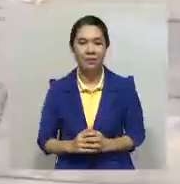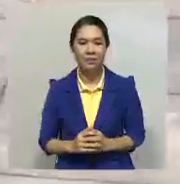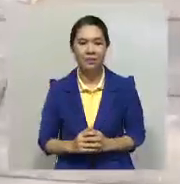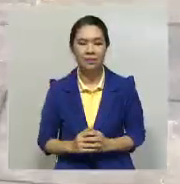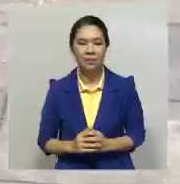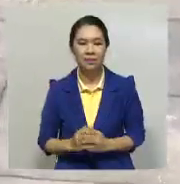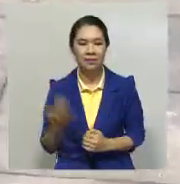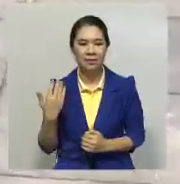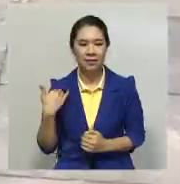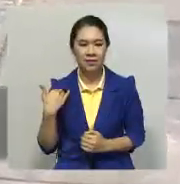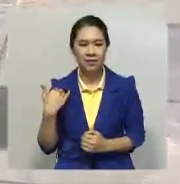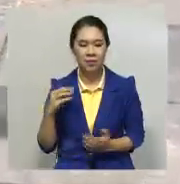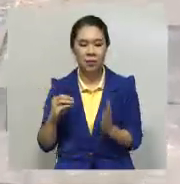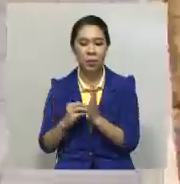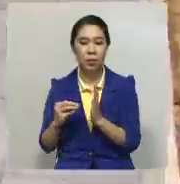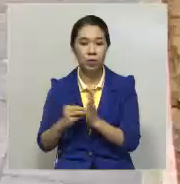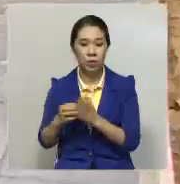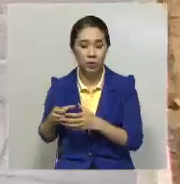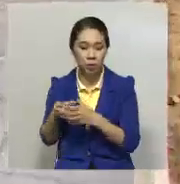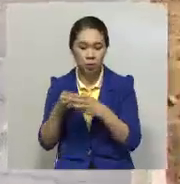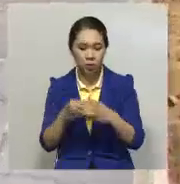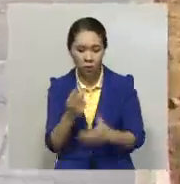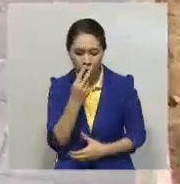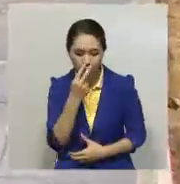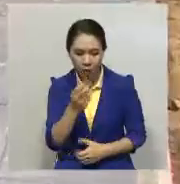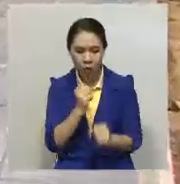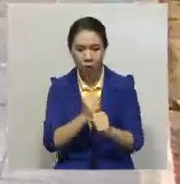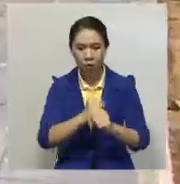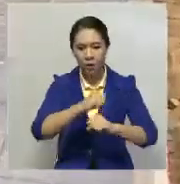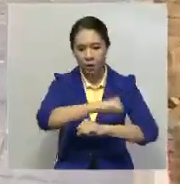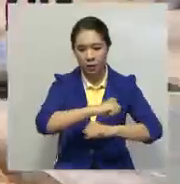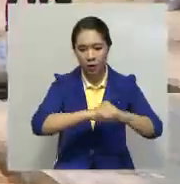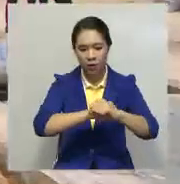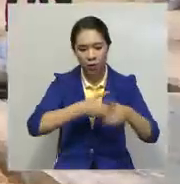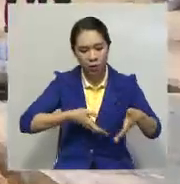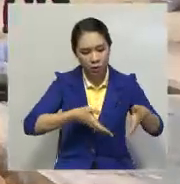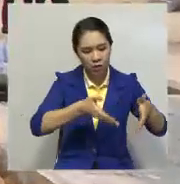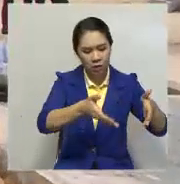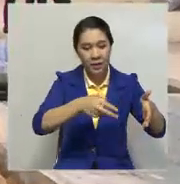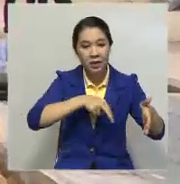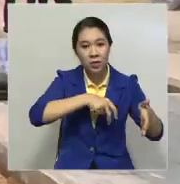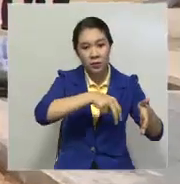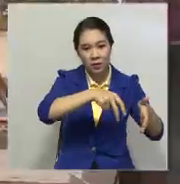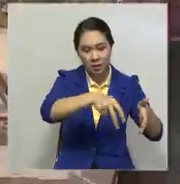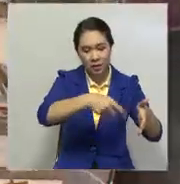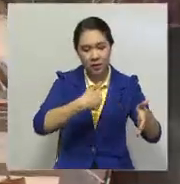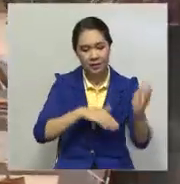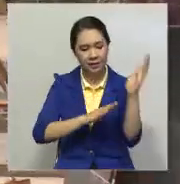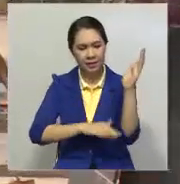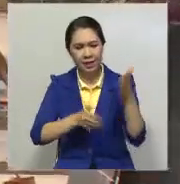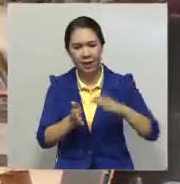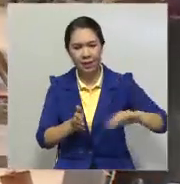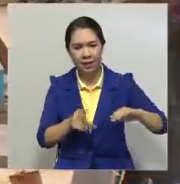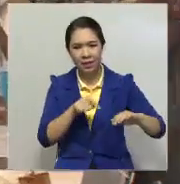รโดยการลงพื้นที่ของกรุงเทพมหานครได้ตรวจการก่อสร้างทางเดินรอบท้องสนามหลวงด้านทิศใต้